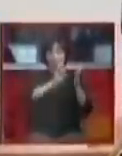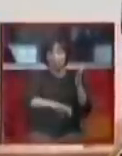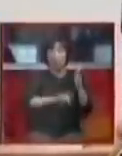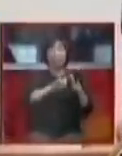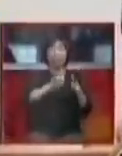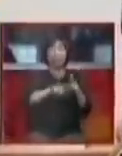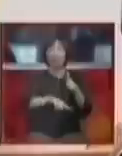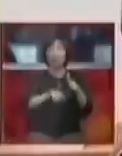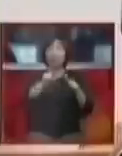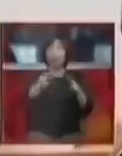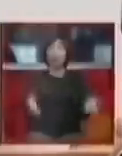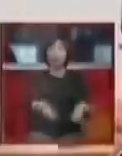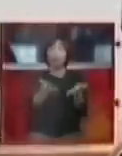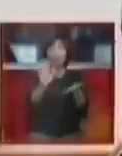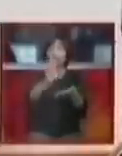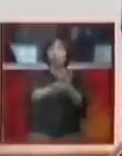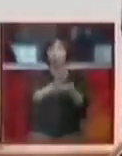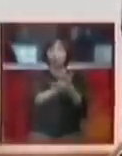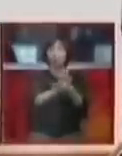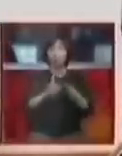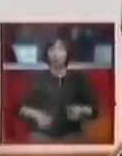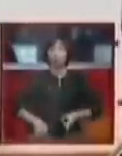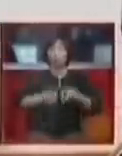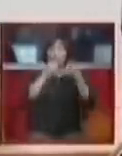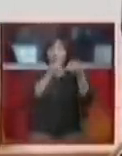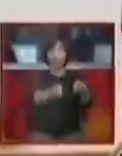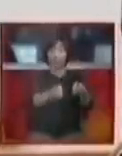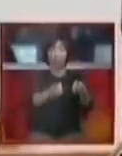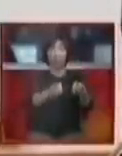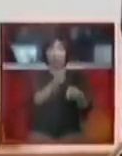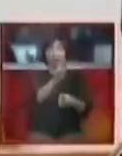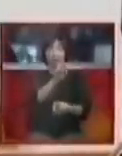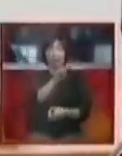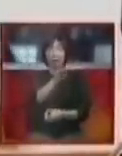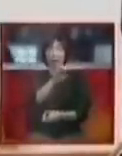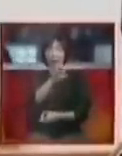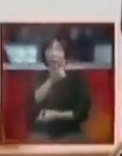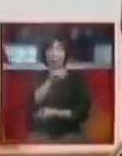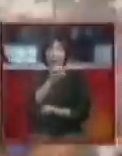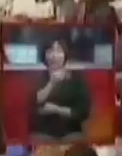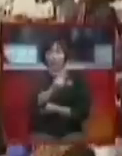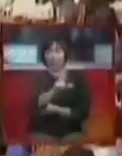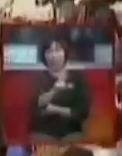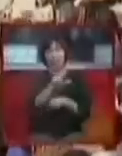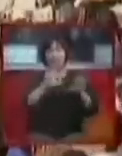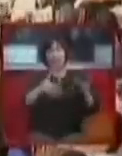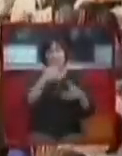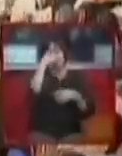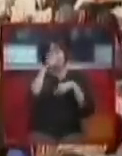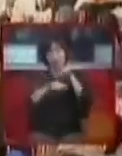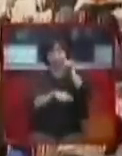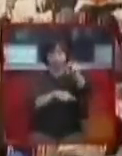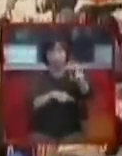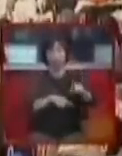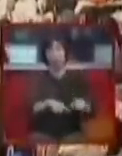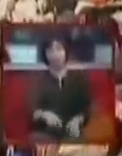ang inyong mga paaralan na mag-andog ng remedial math class para sa inyo.